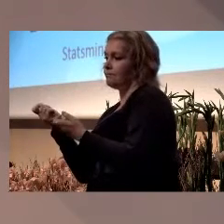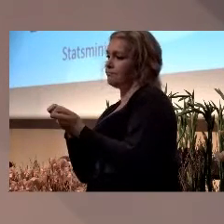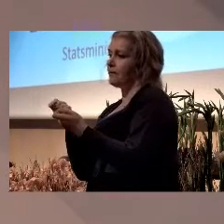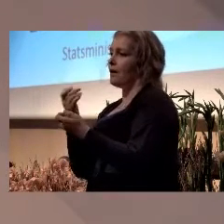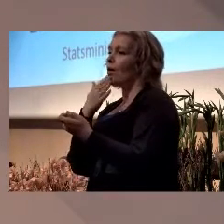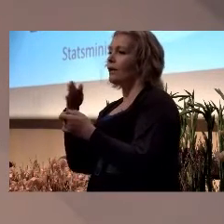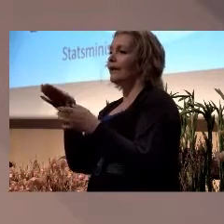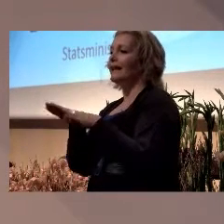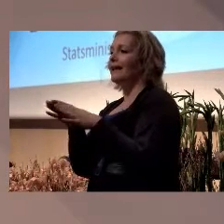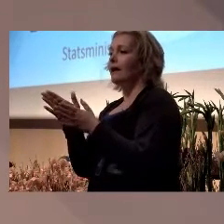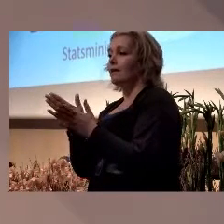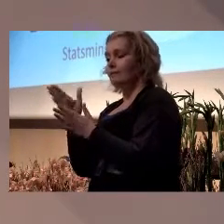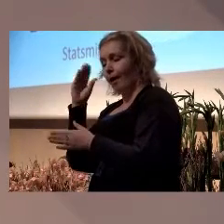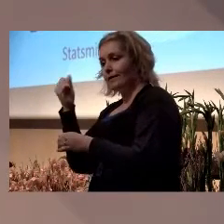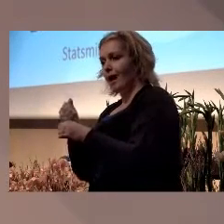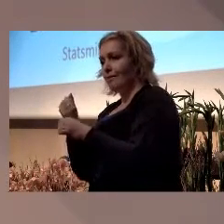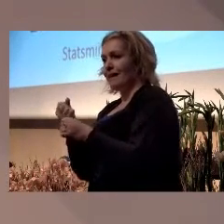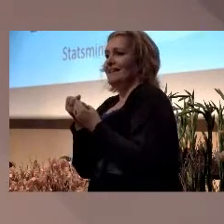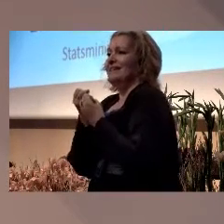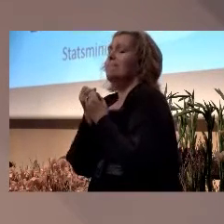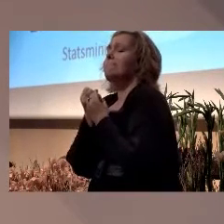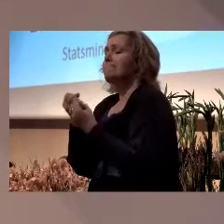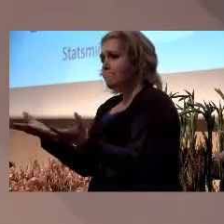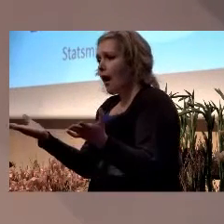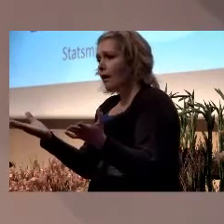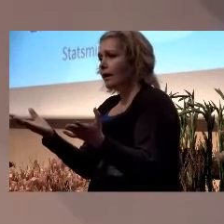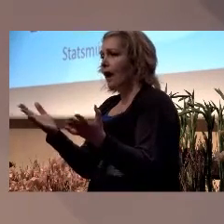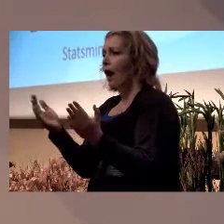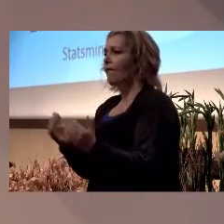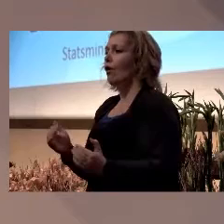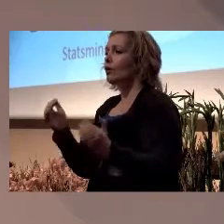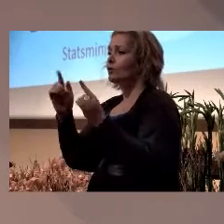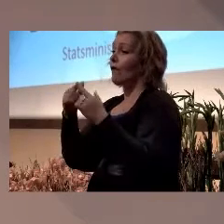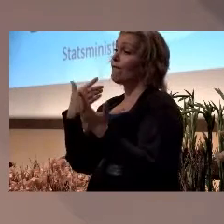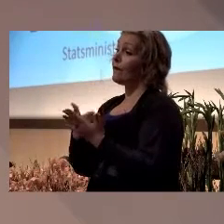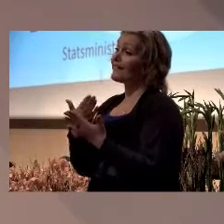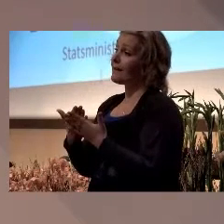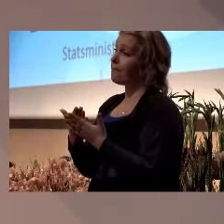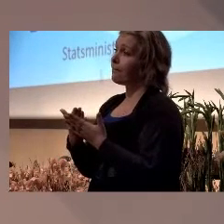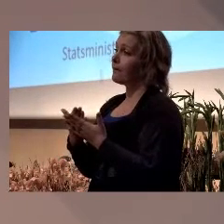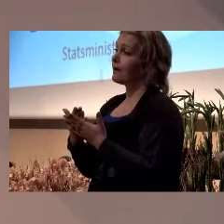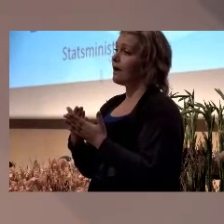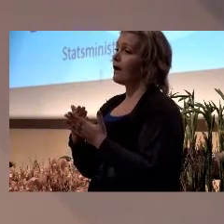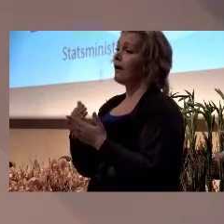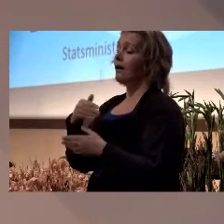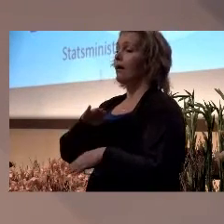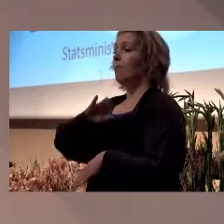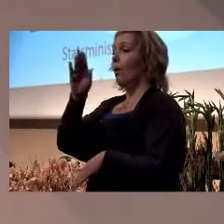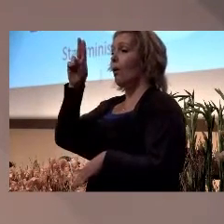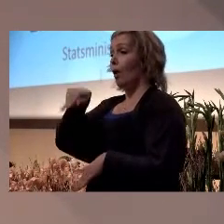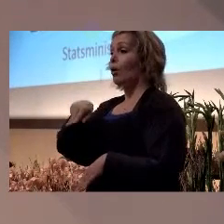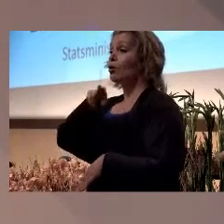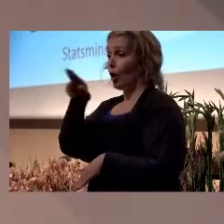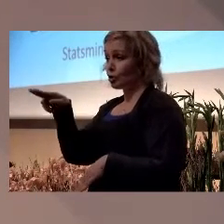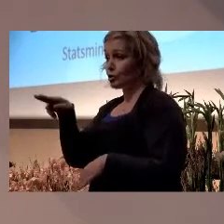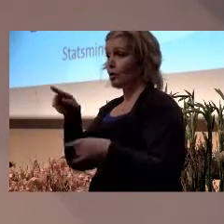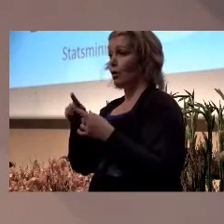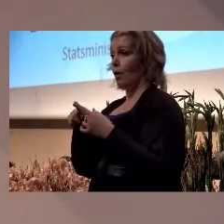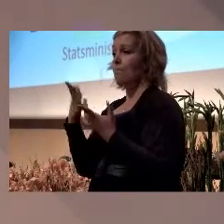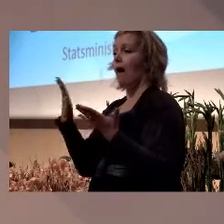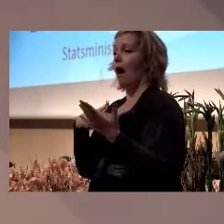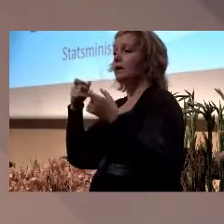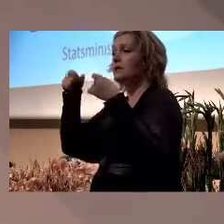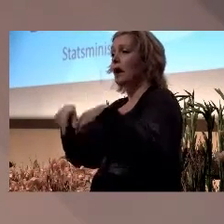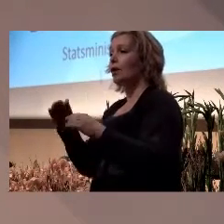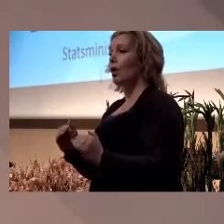godt likemannsarbeid i veldig mange av organisasjonene, for eksempel Blå Kors. Og det faktisk at mange som har